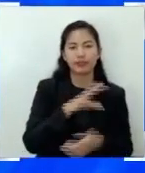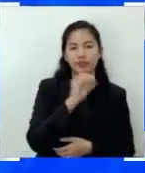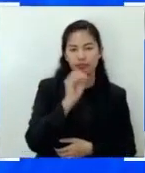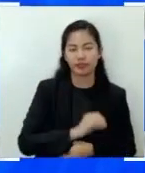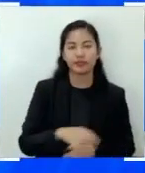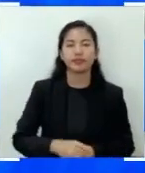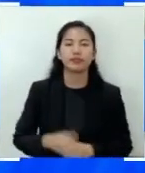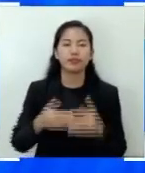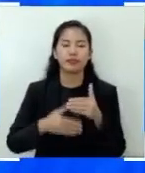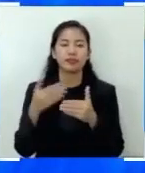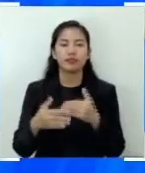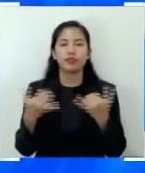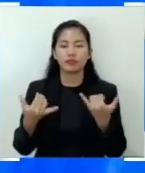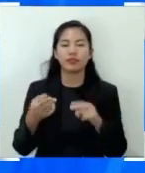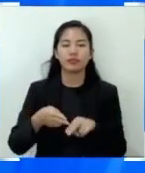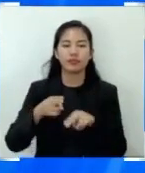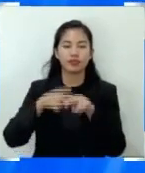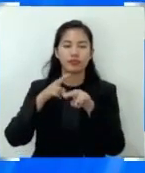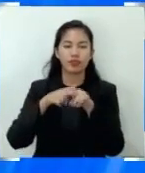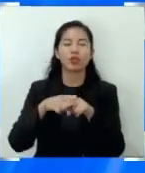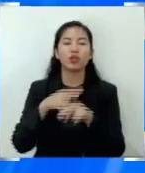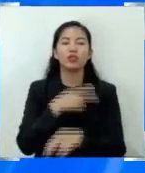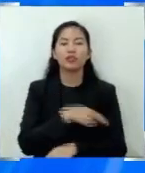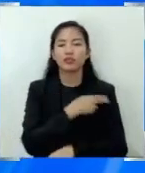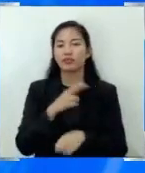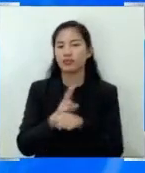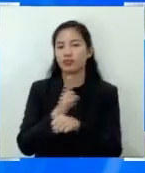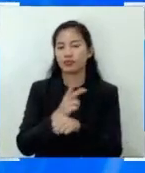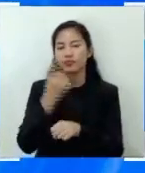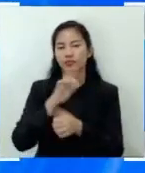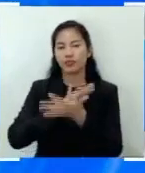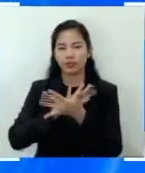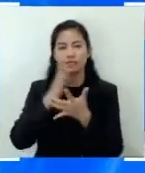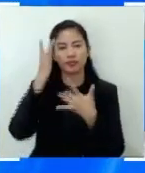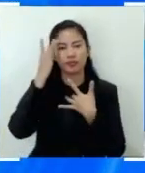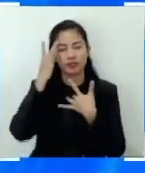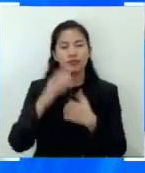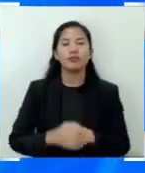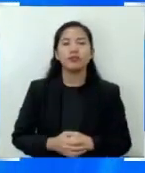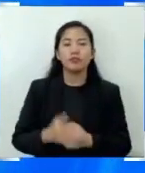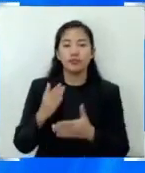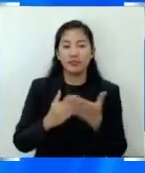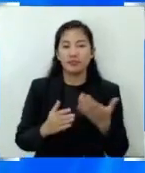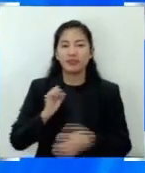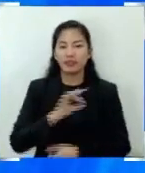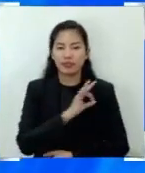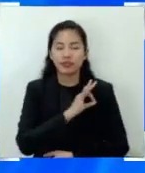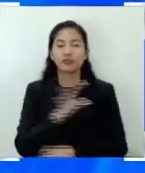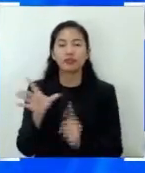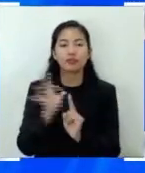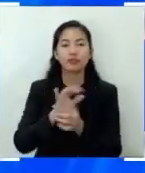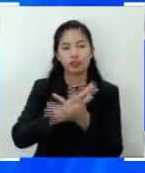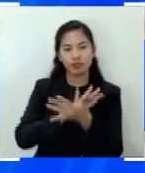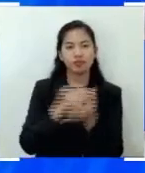Pataas po ulit ang COVID healthcare utilization rate sa mga ospital. At dahil pati ilang hospital staff ay nagkaka-COVID, nag-e-extend na ng